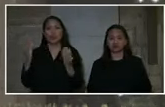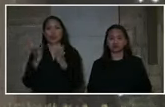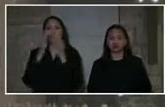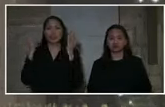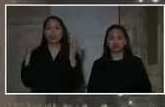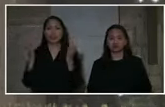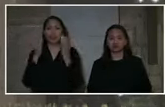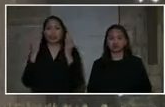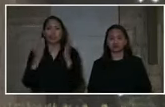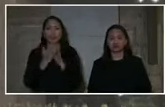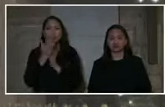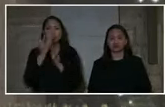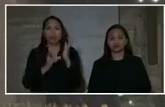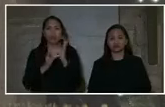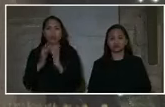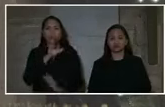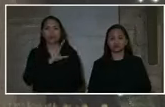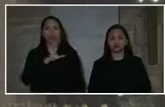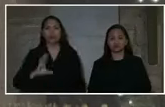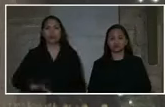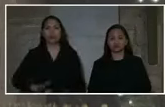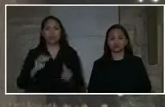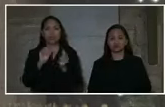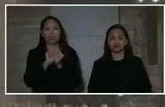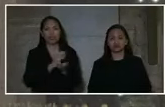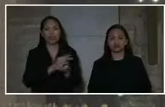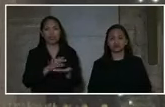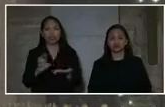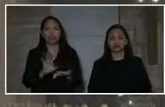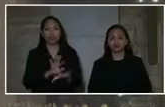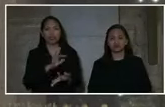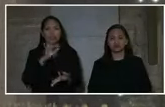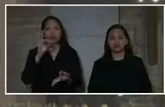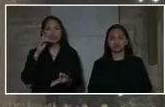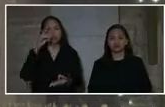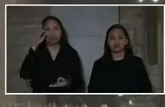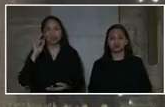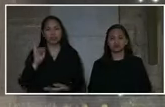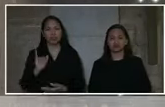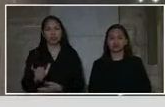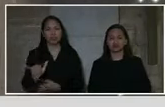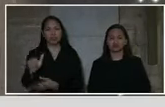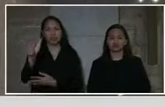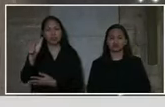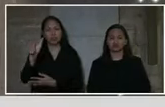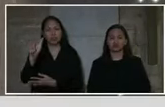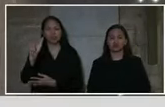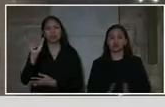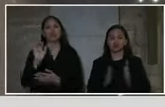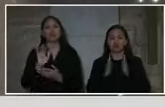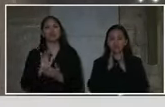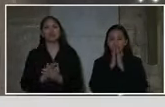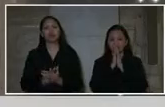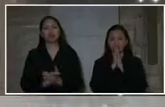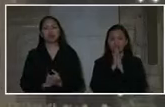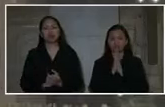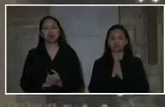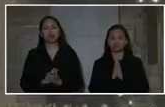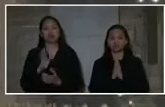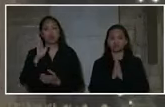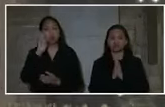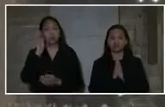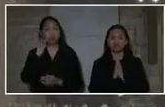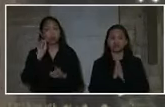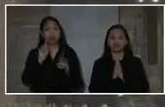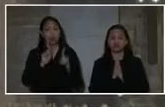pamamagitan ni Hesukristo kasama ng Espiritu Santo magpasawalang hanggan. Amen. Mga